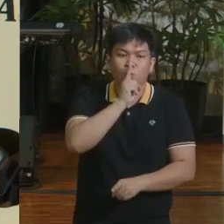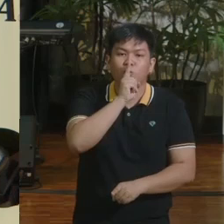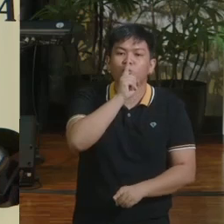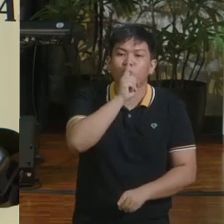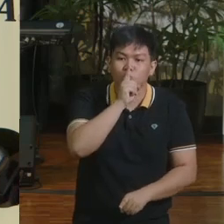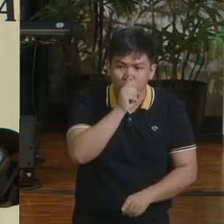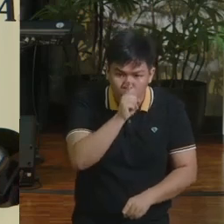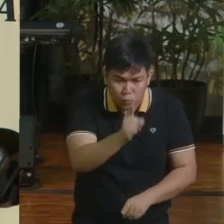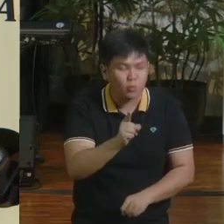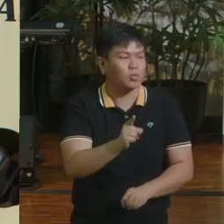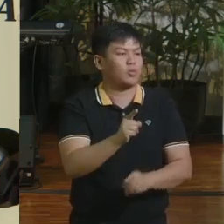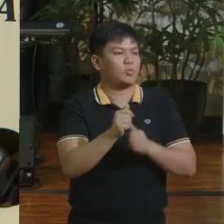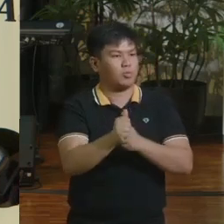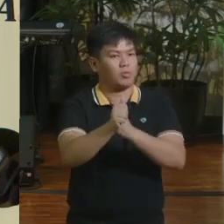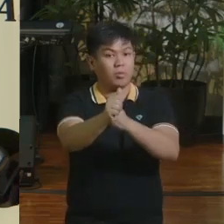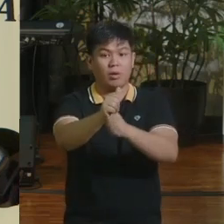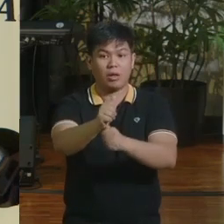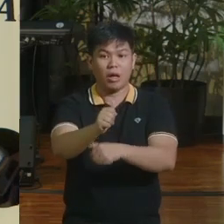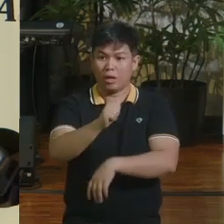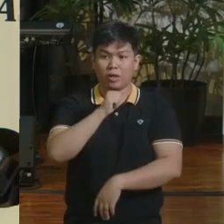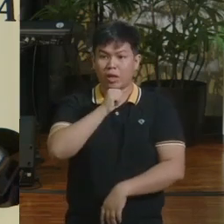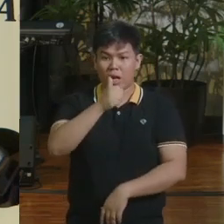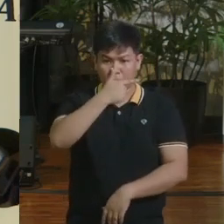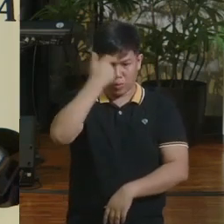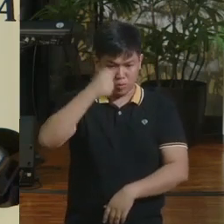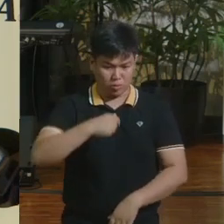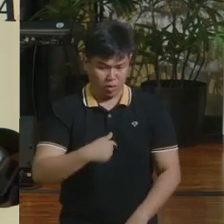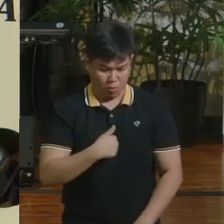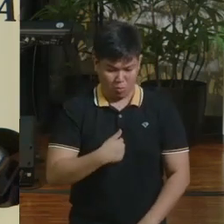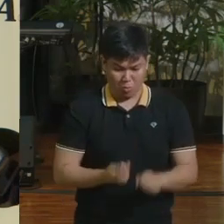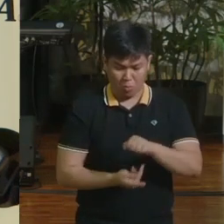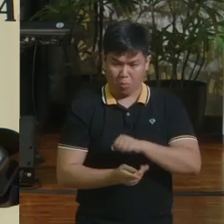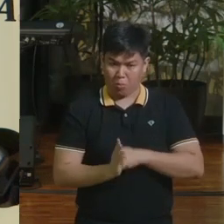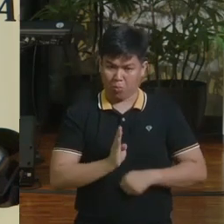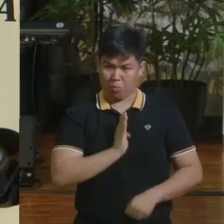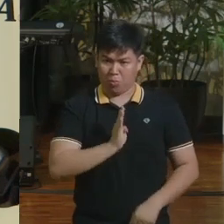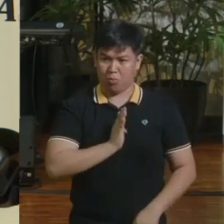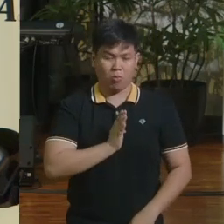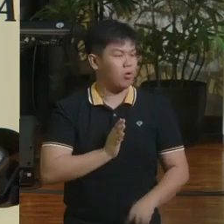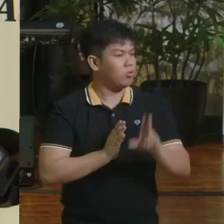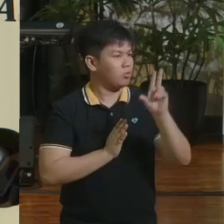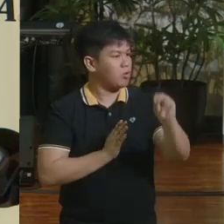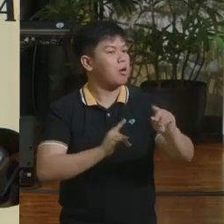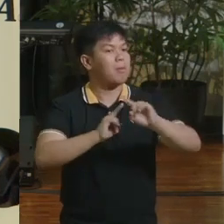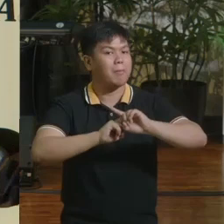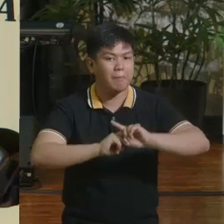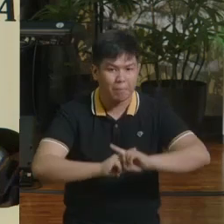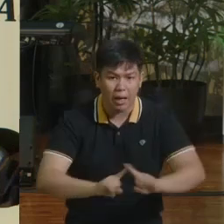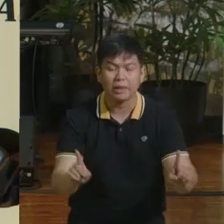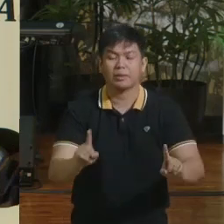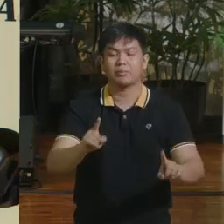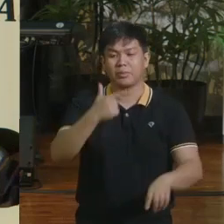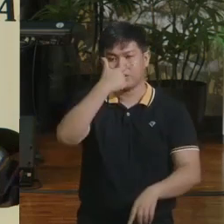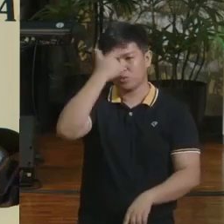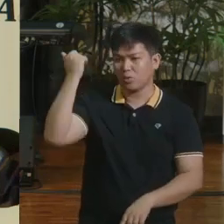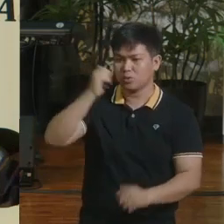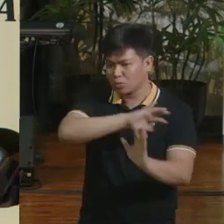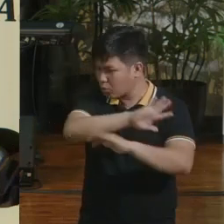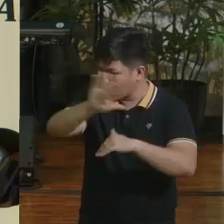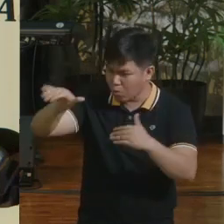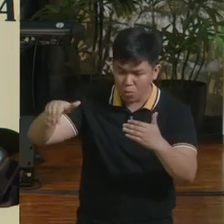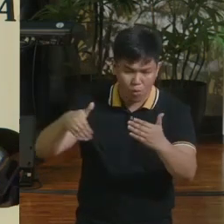kailangan niya ng personal na pagpapatunay, kundi dahil nakasalalay dito